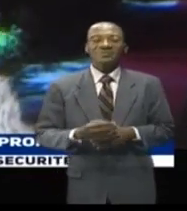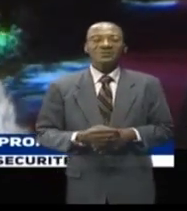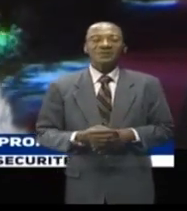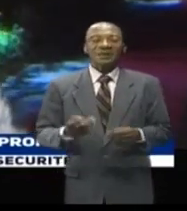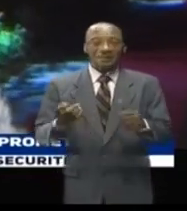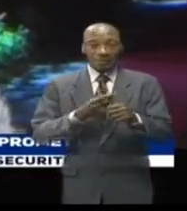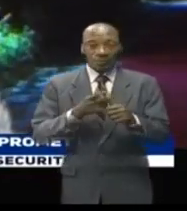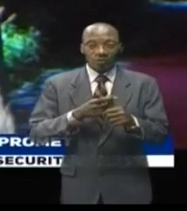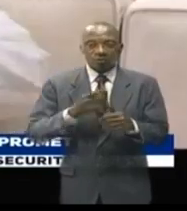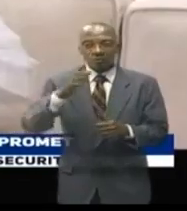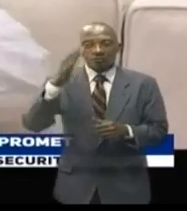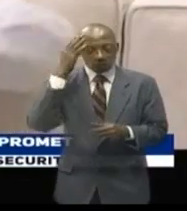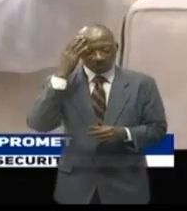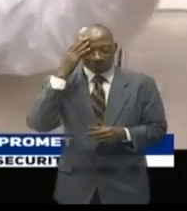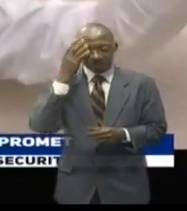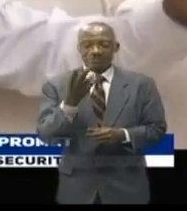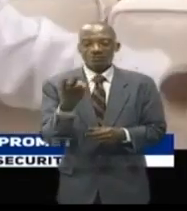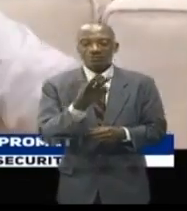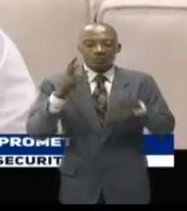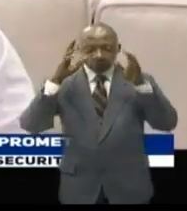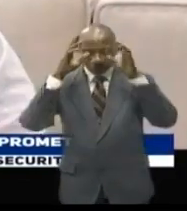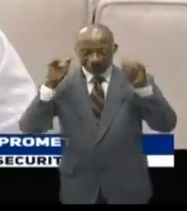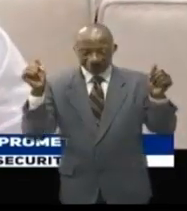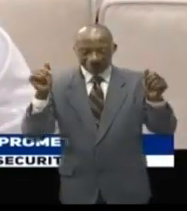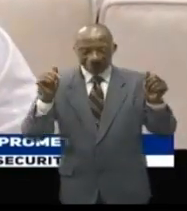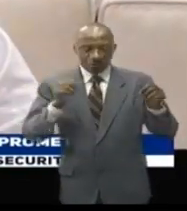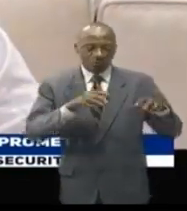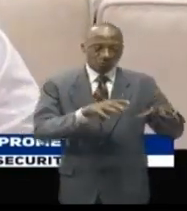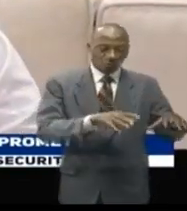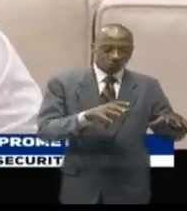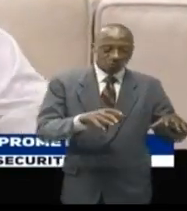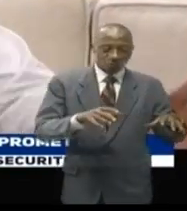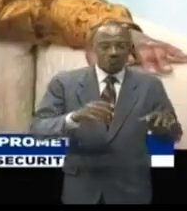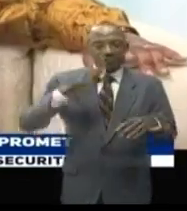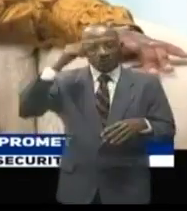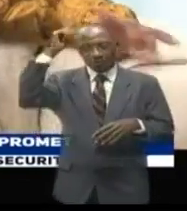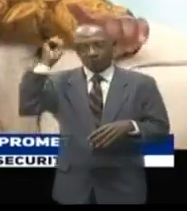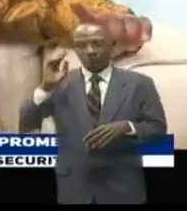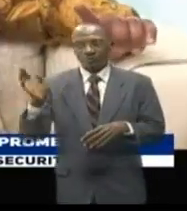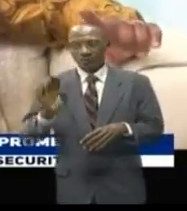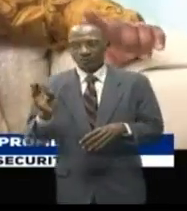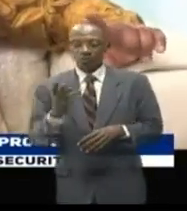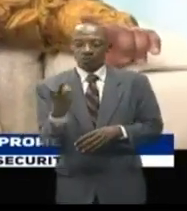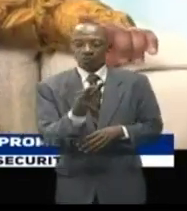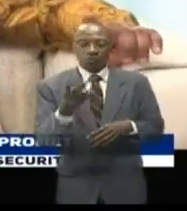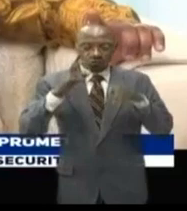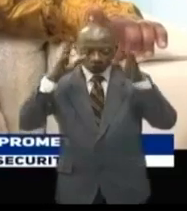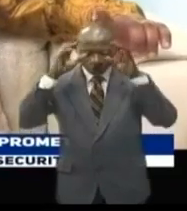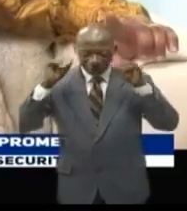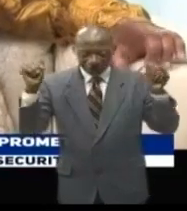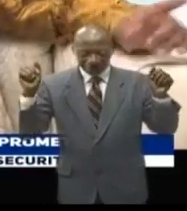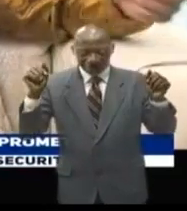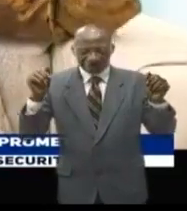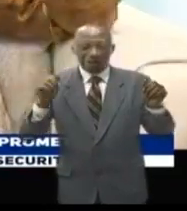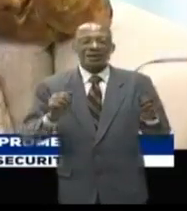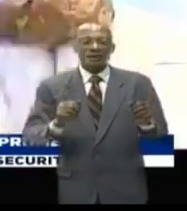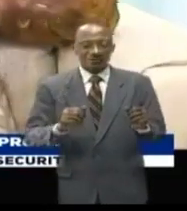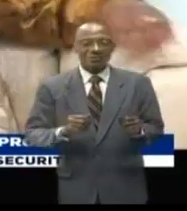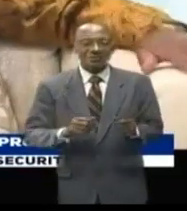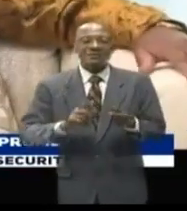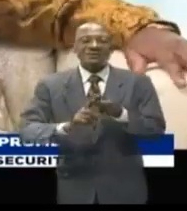sont l'excellence de président en ballot de la Guinée-Bissau et notre chef d'État son excellent président